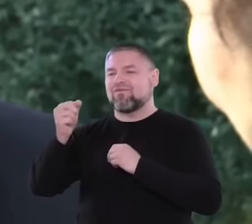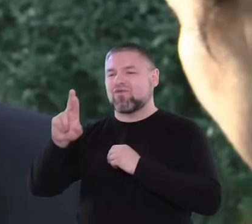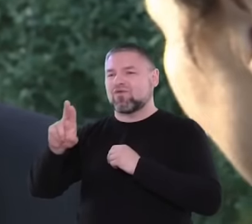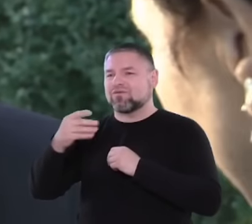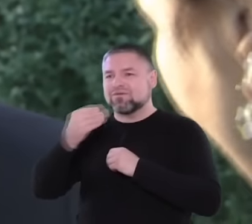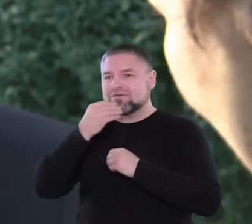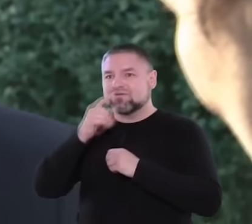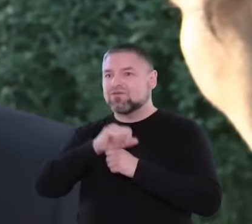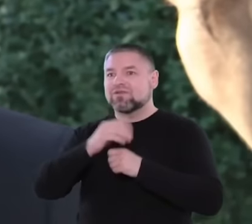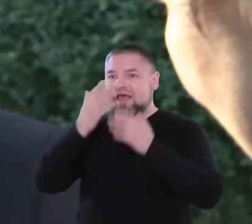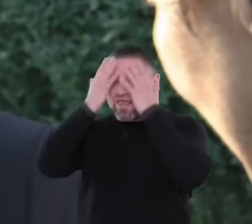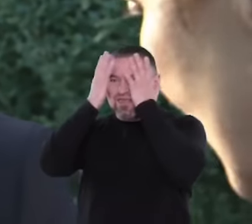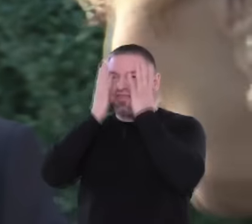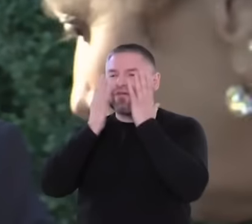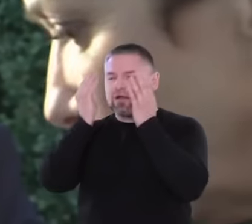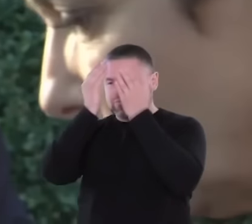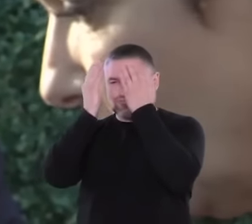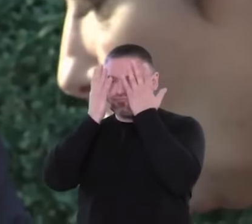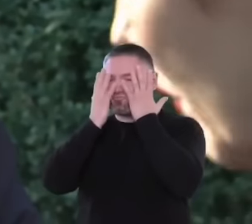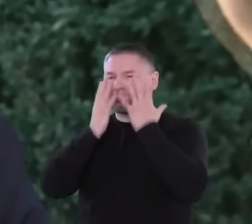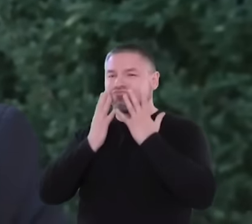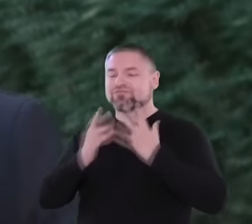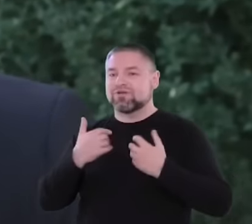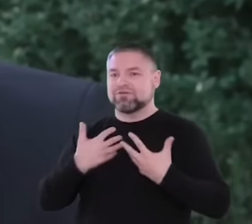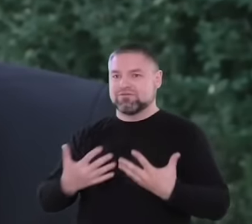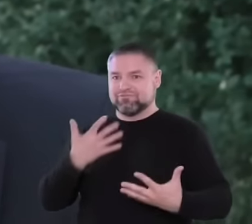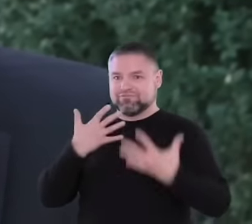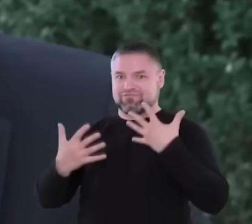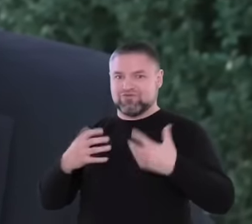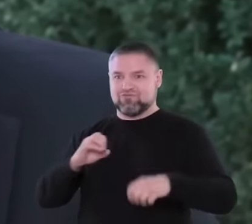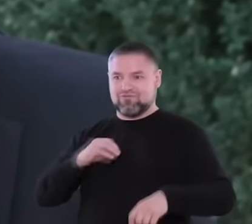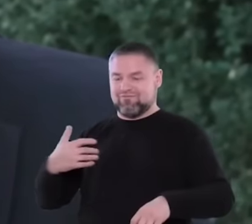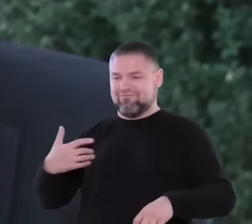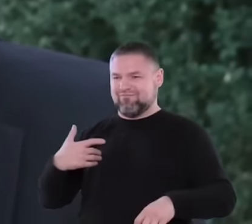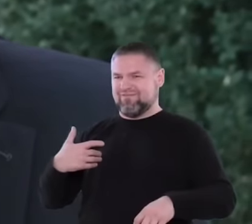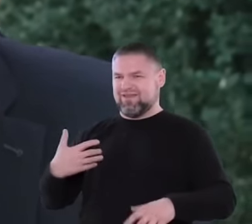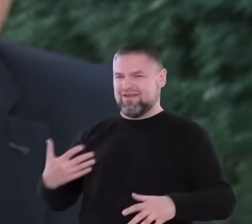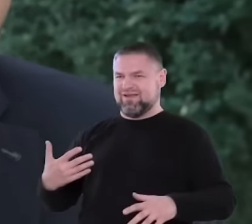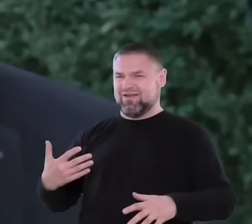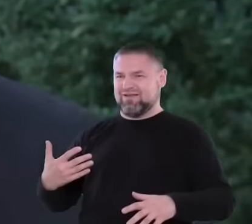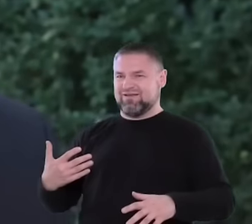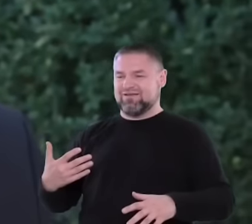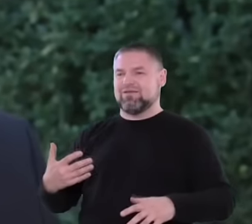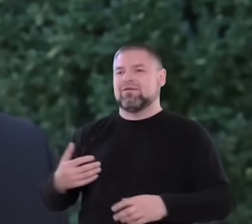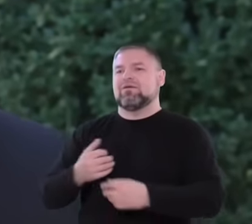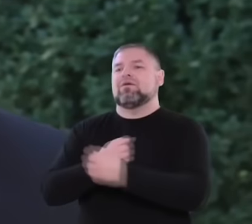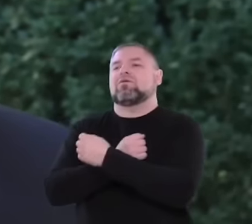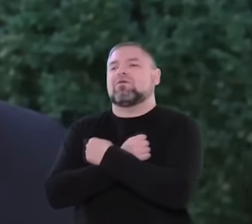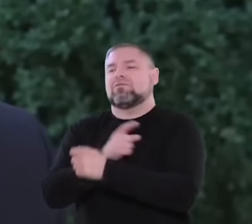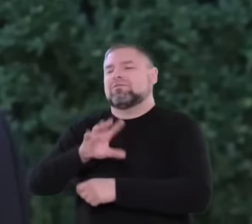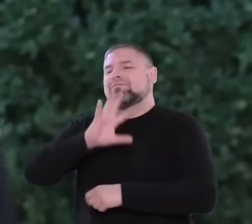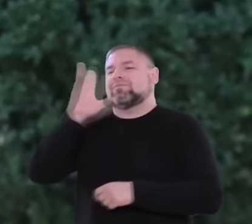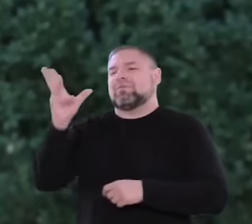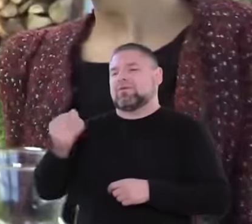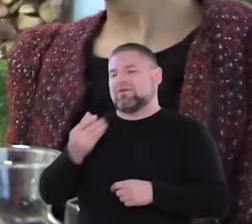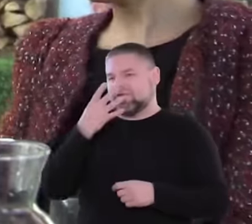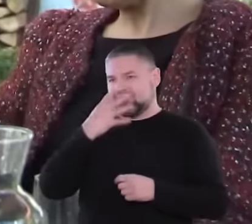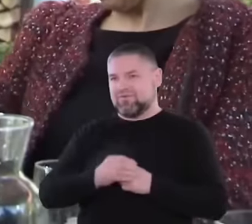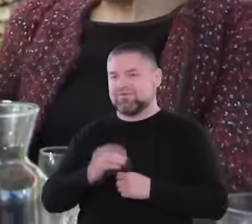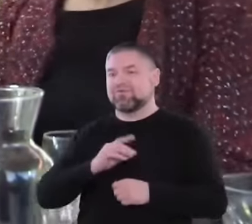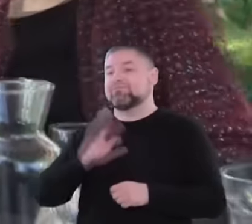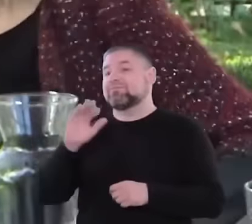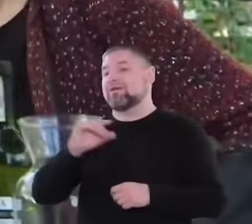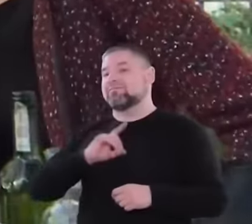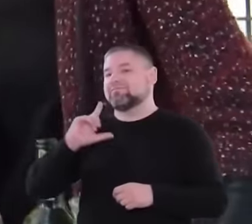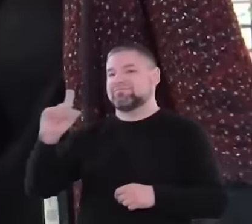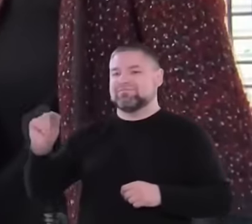nie je, to jest na twarz. Zresztą chcę, żebym wyglądała na swoje lata. No ale kochanie, przecież ty pięknie wyglądasz. Lecę.